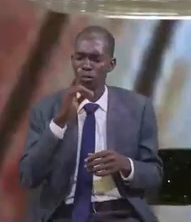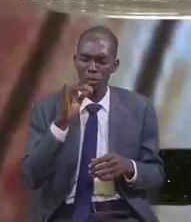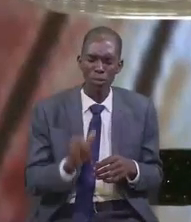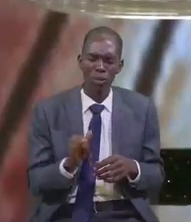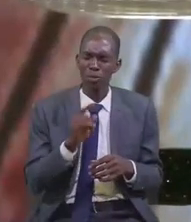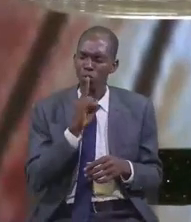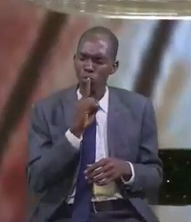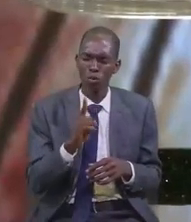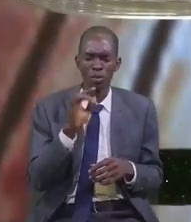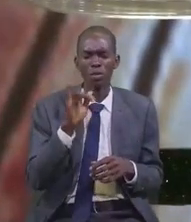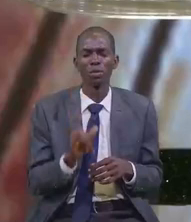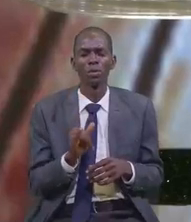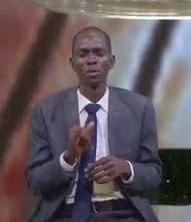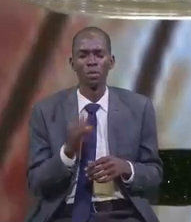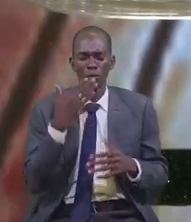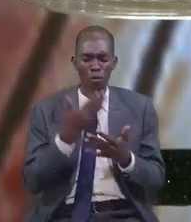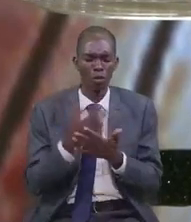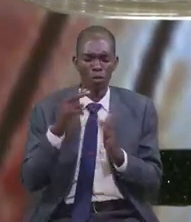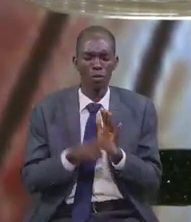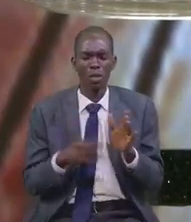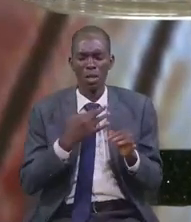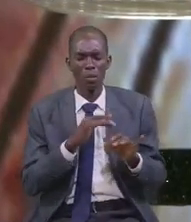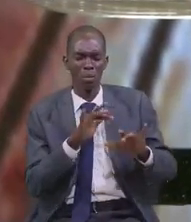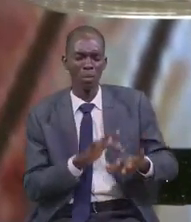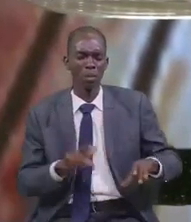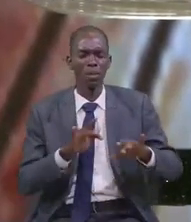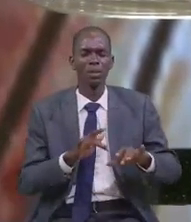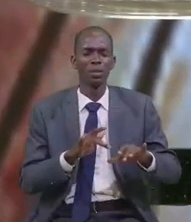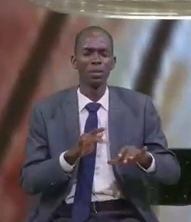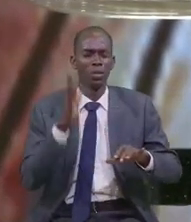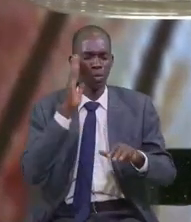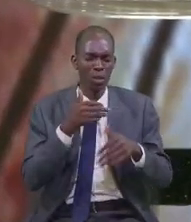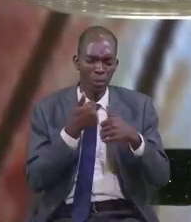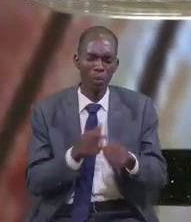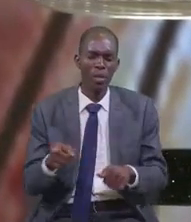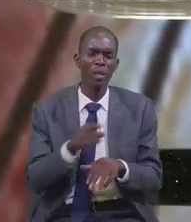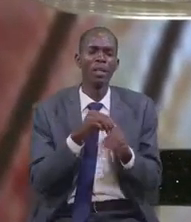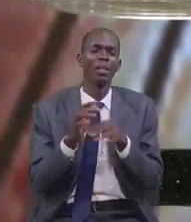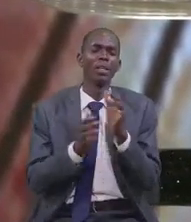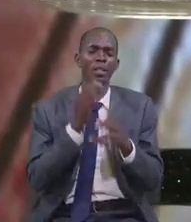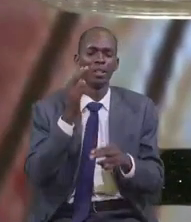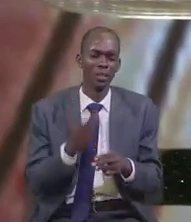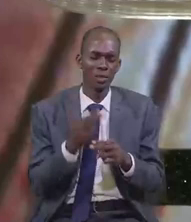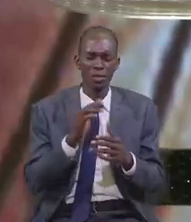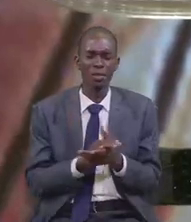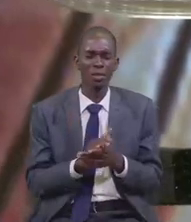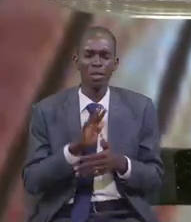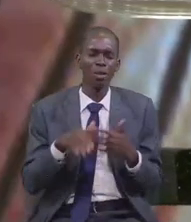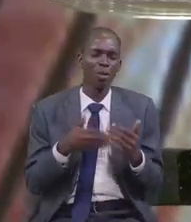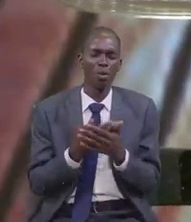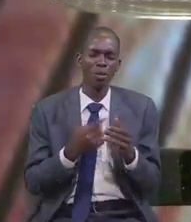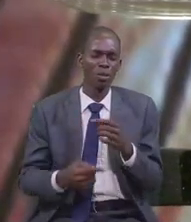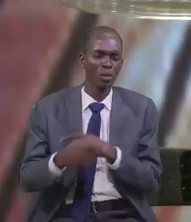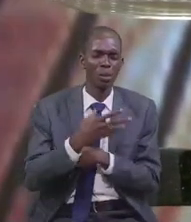Certainement. Oui. Le bonheur et la grâce vous accompagneront tous les jours de votre